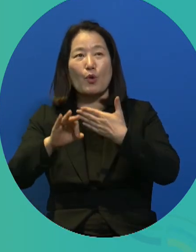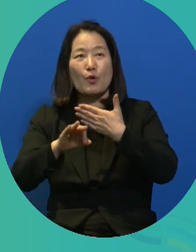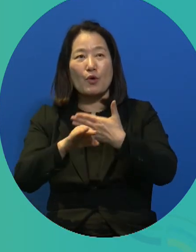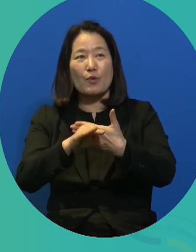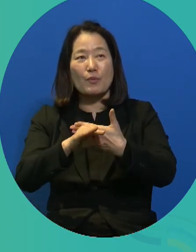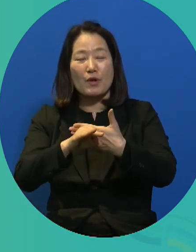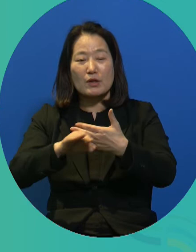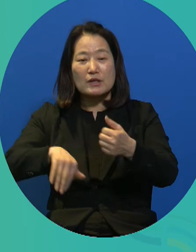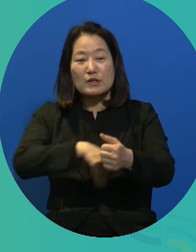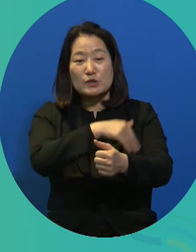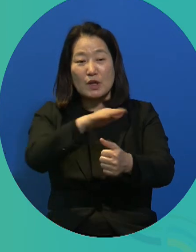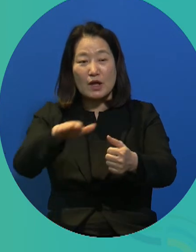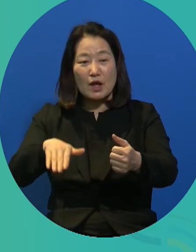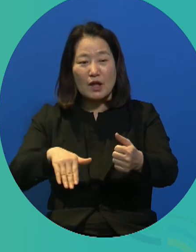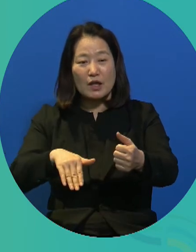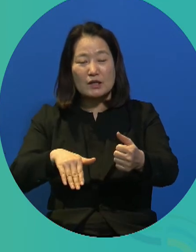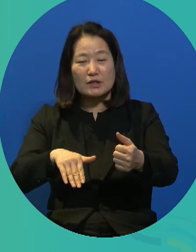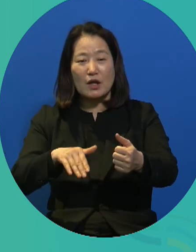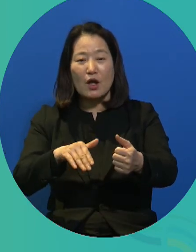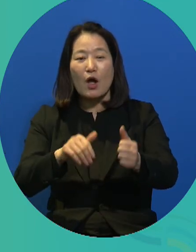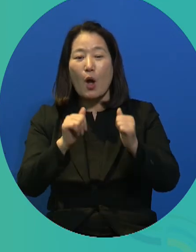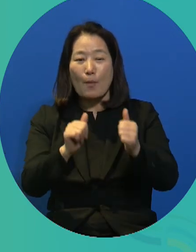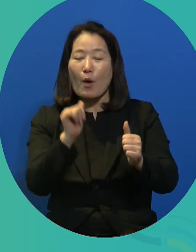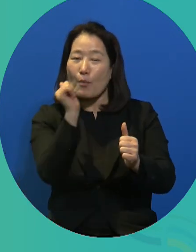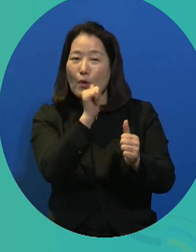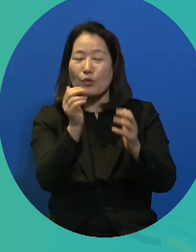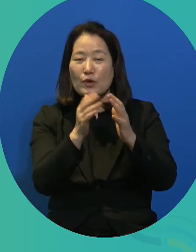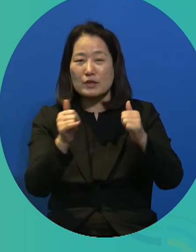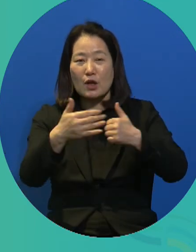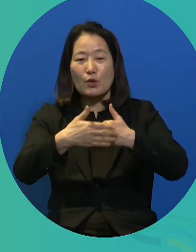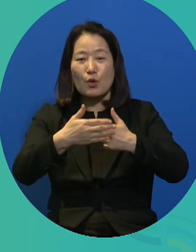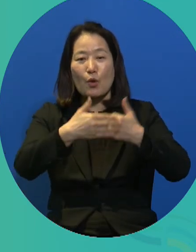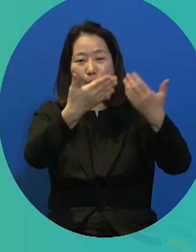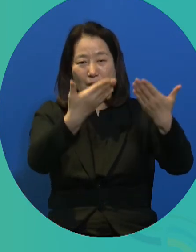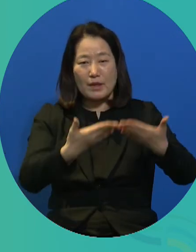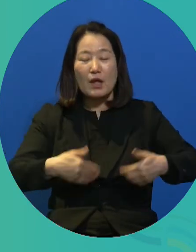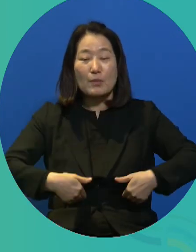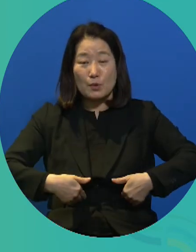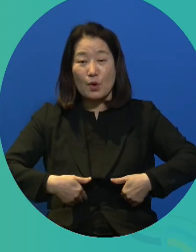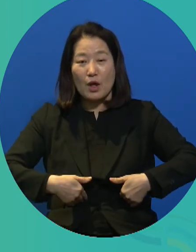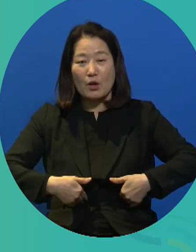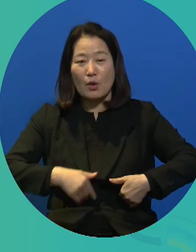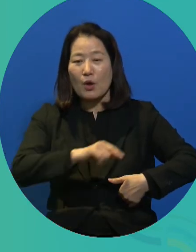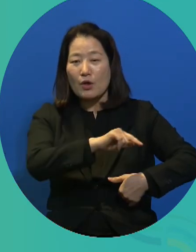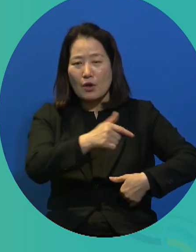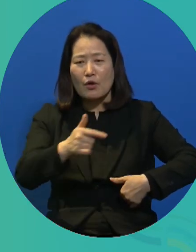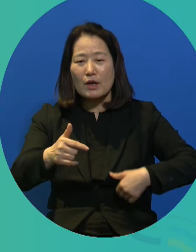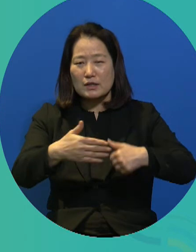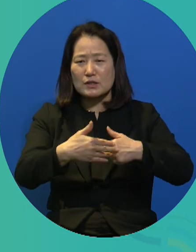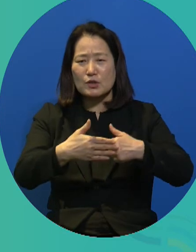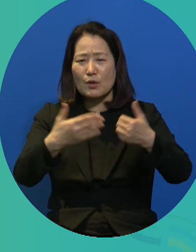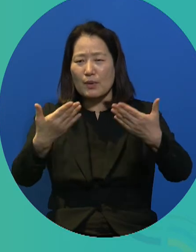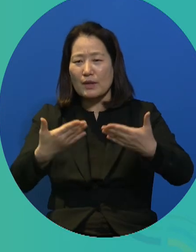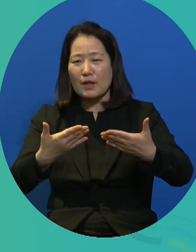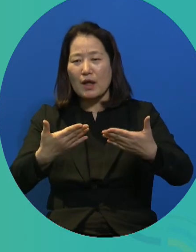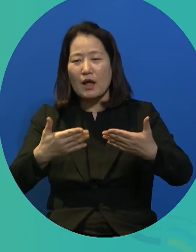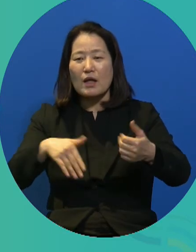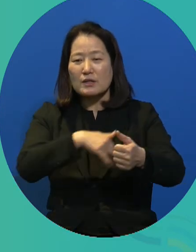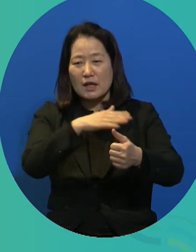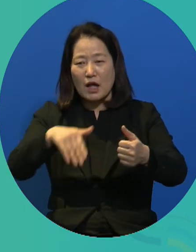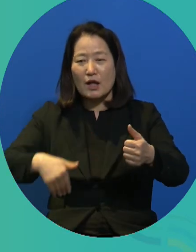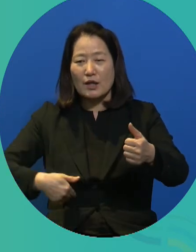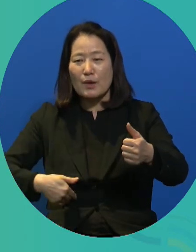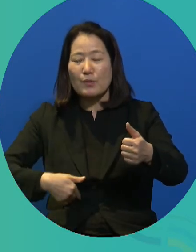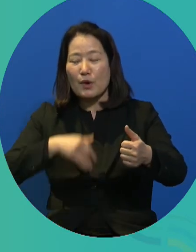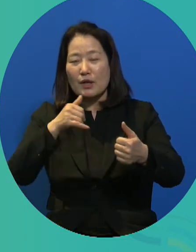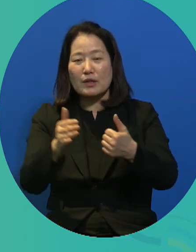밟기 위해서 이 변호사의 도움을 받거나 다양한 이제 지원 체계가 필요한 상황이기 때문에 장애인의